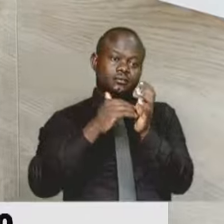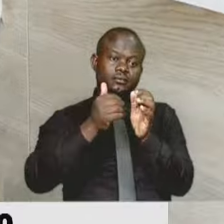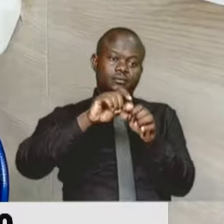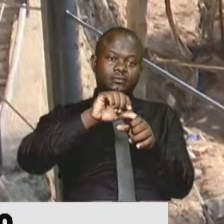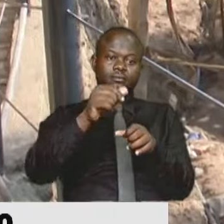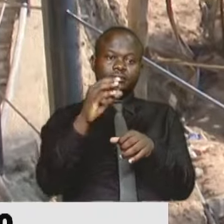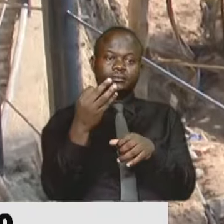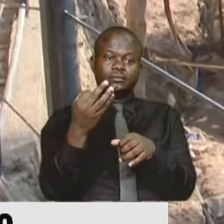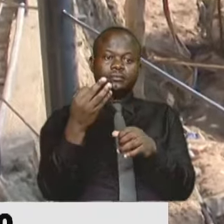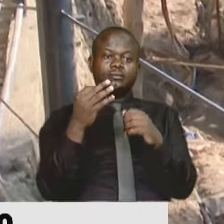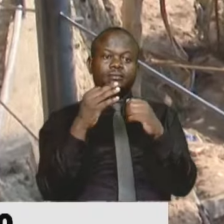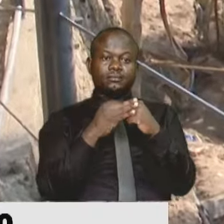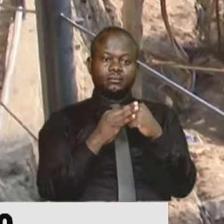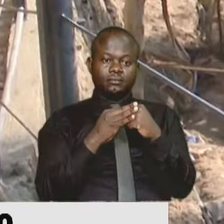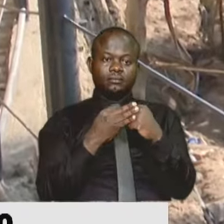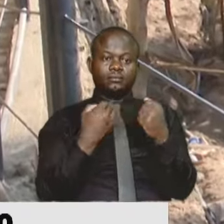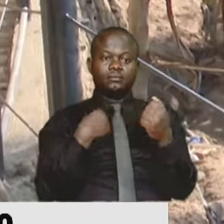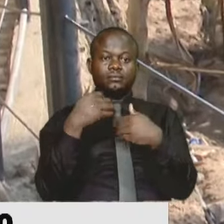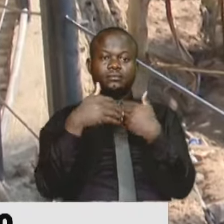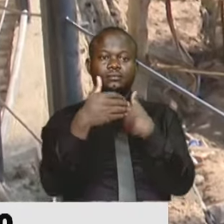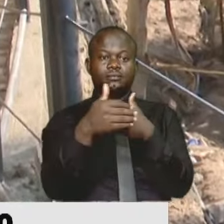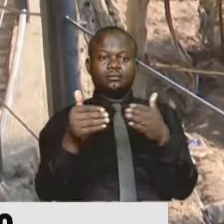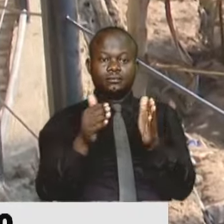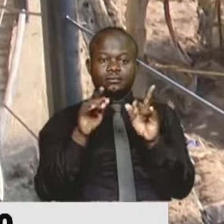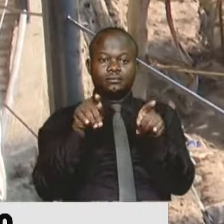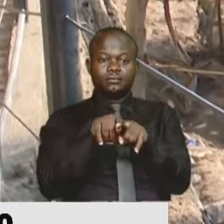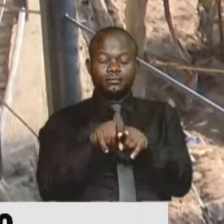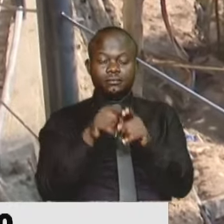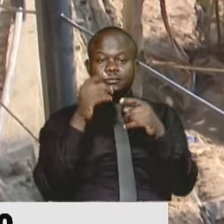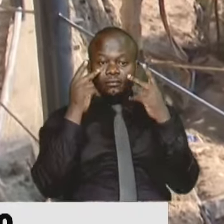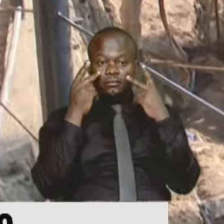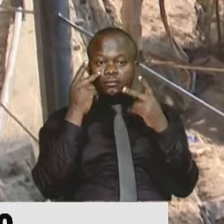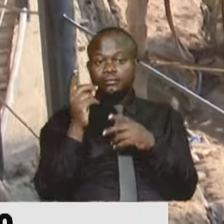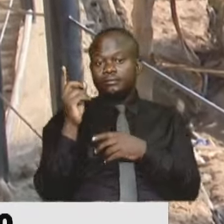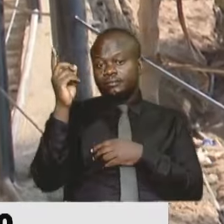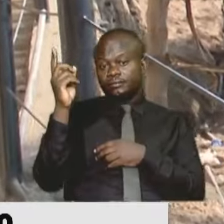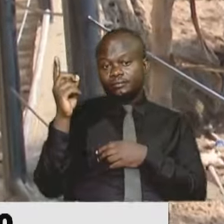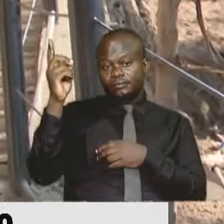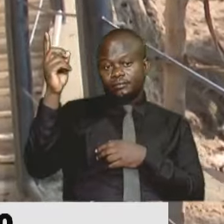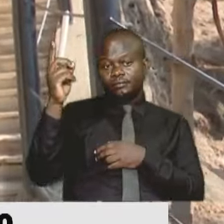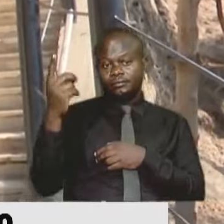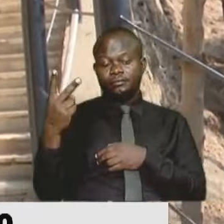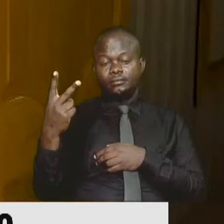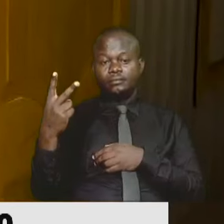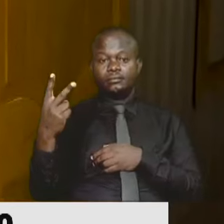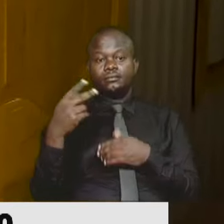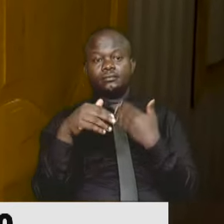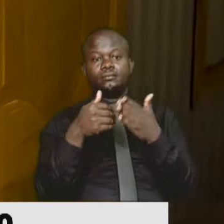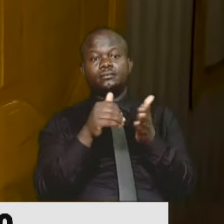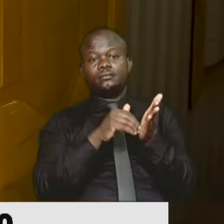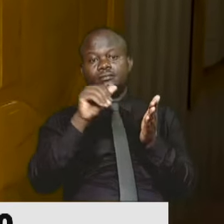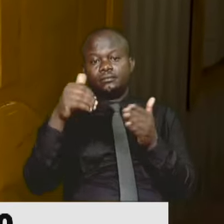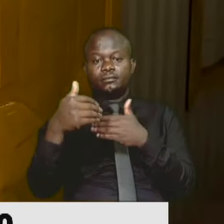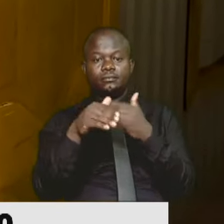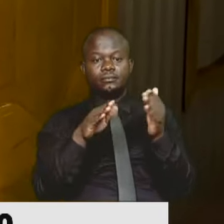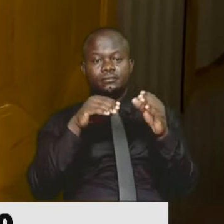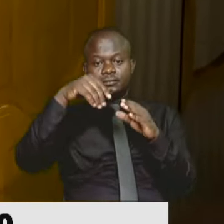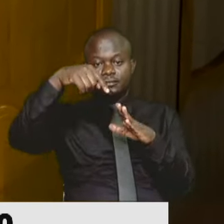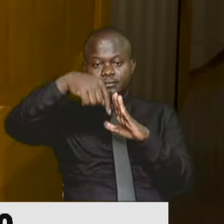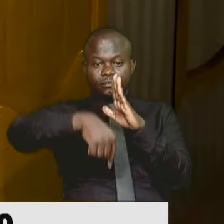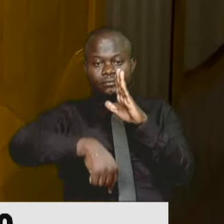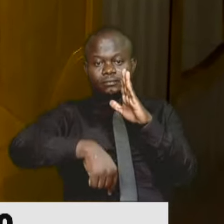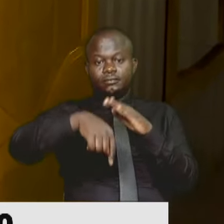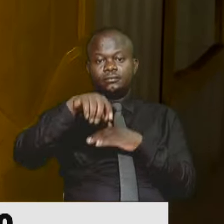8, nkagira ibyumba nk'ibyo uri kubona hano nyuma yacu 2. Nkagira n'ibindi byumba biri muri cave hano